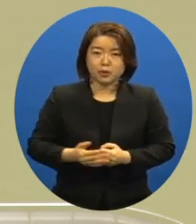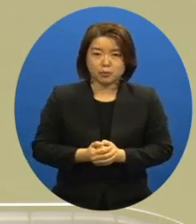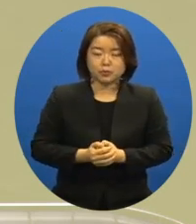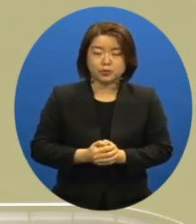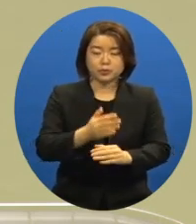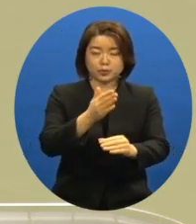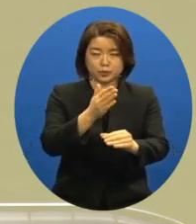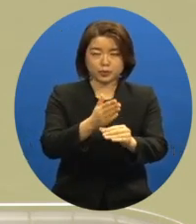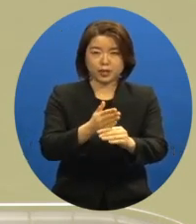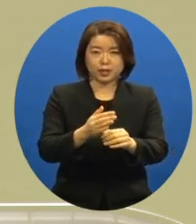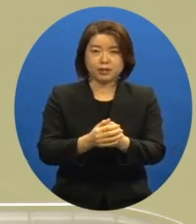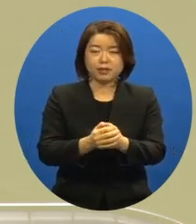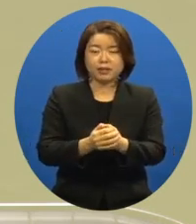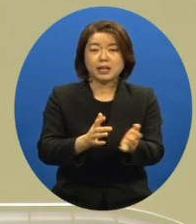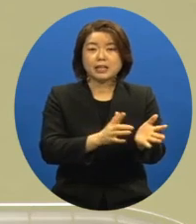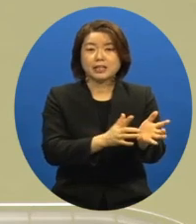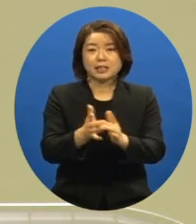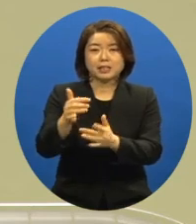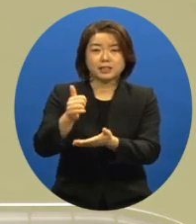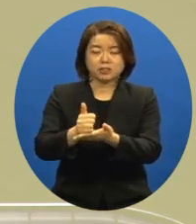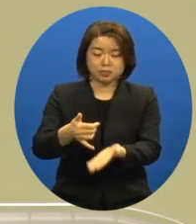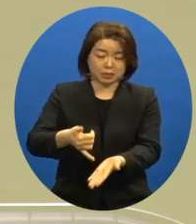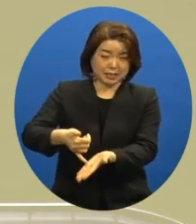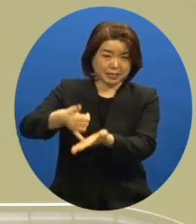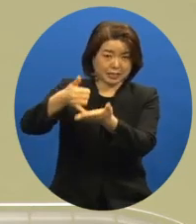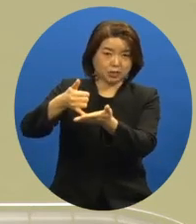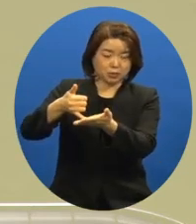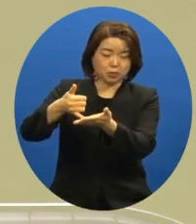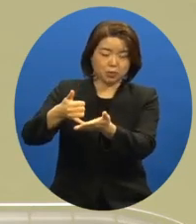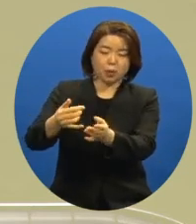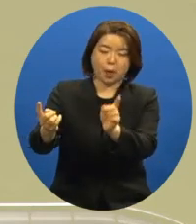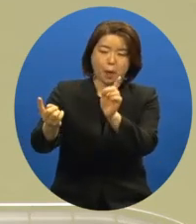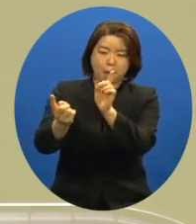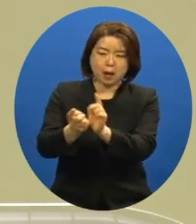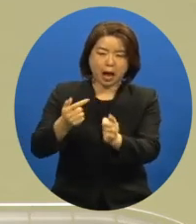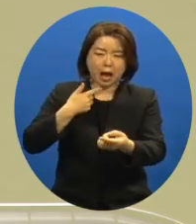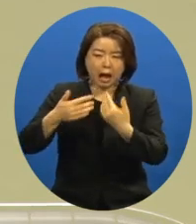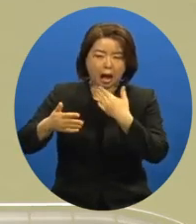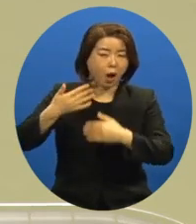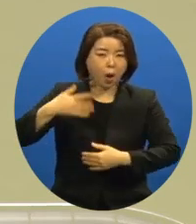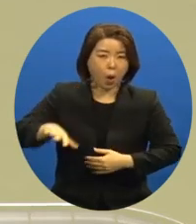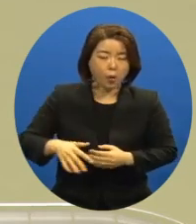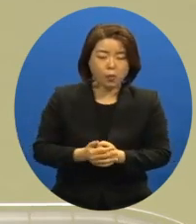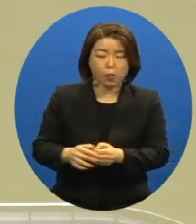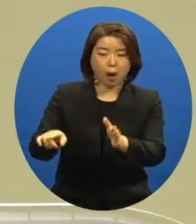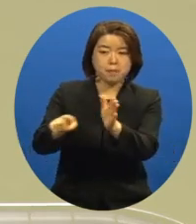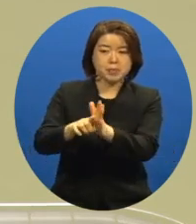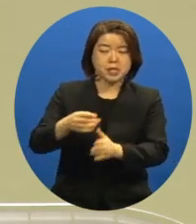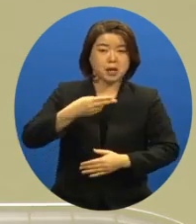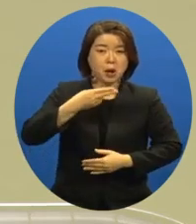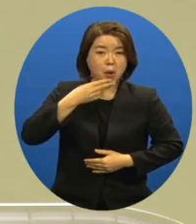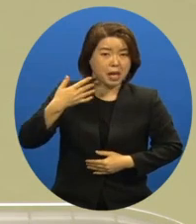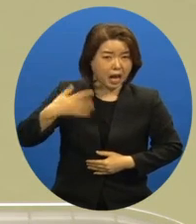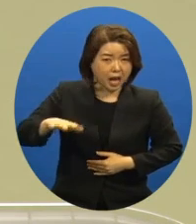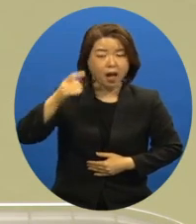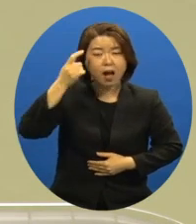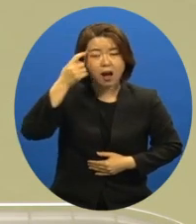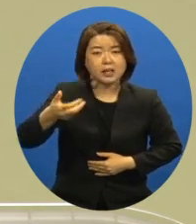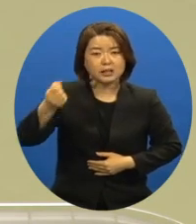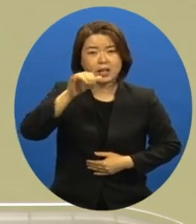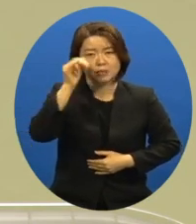여러분 중에는 예수님을 인격적으로 만난 경험도 없고 그런 믿음도 없다고 생각하시는 분들이 있을